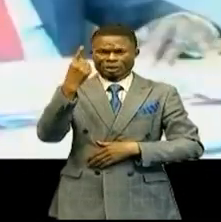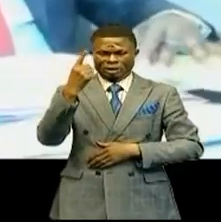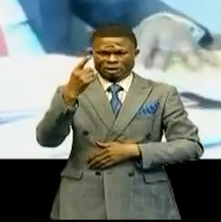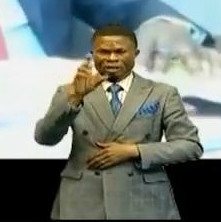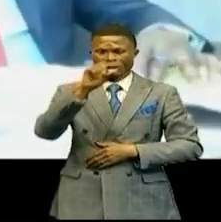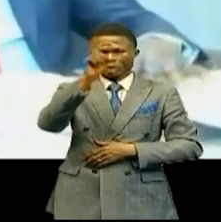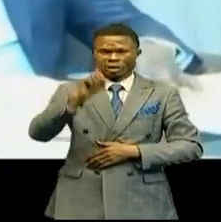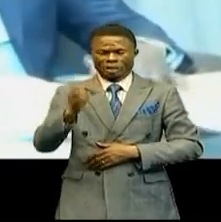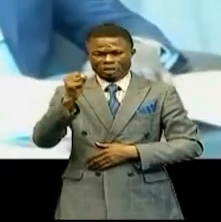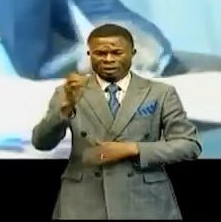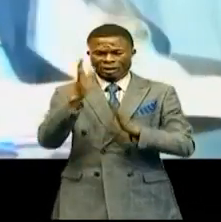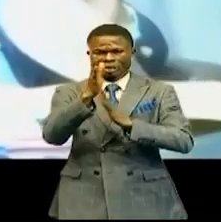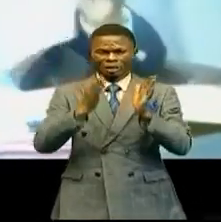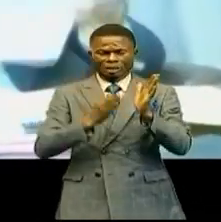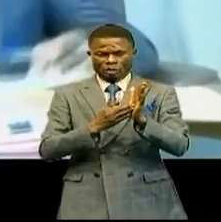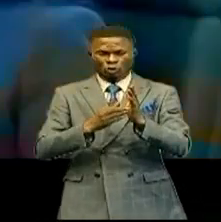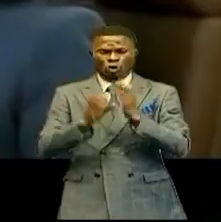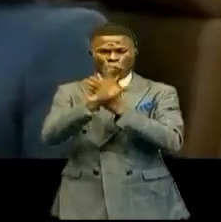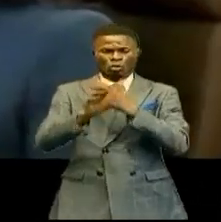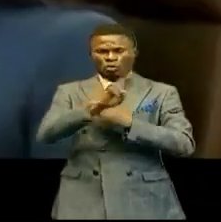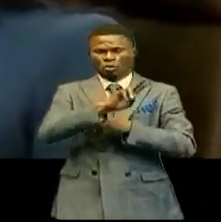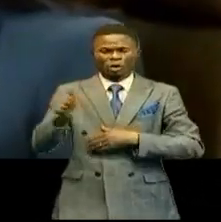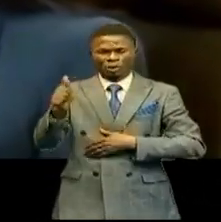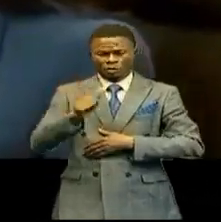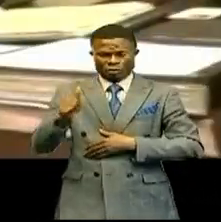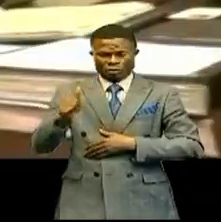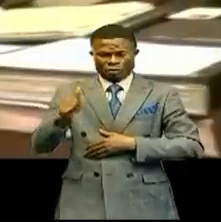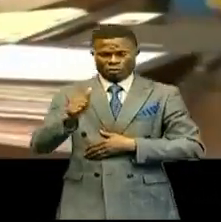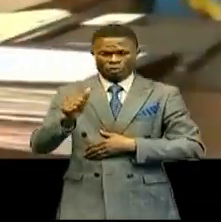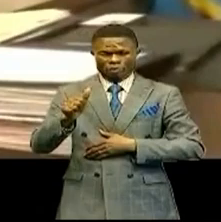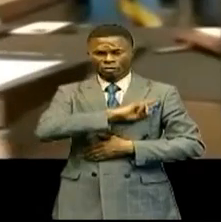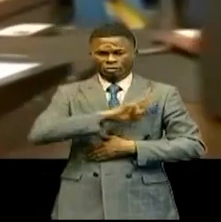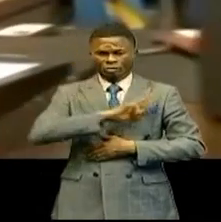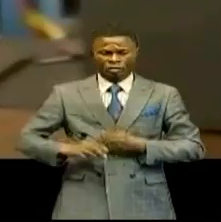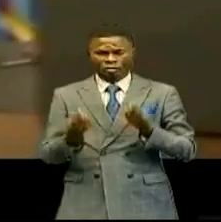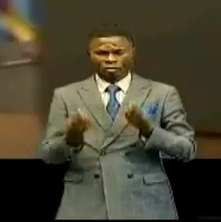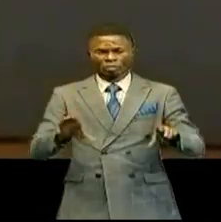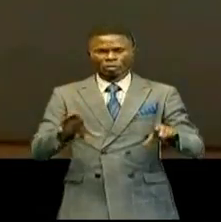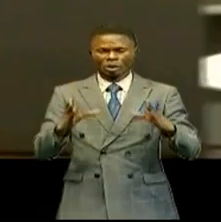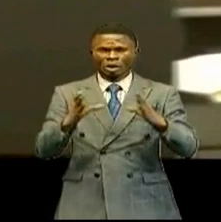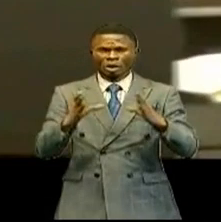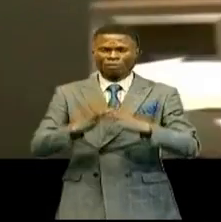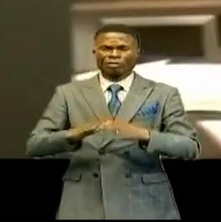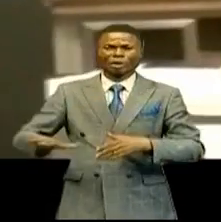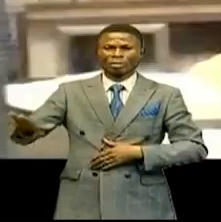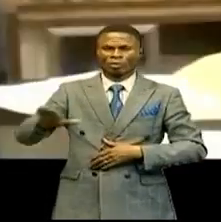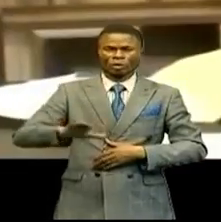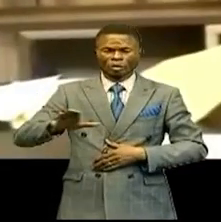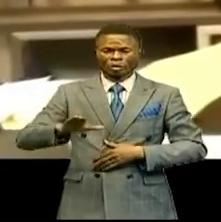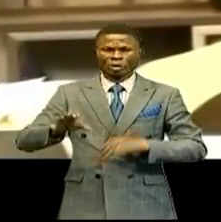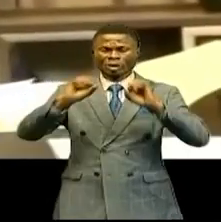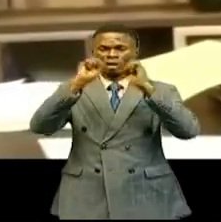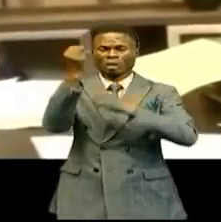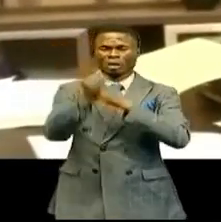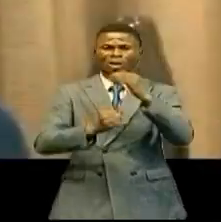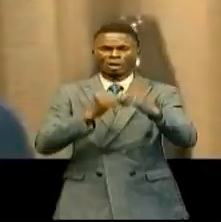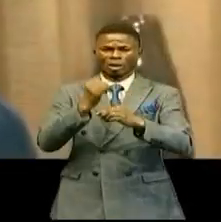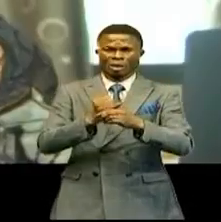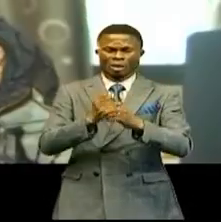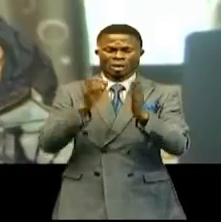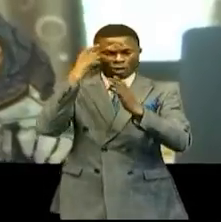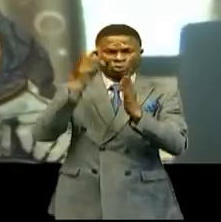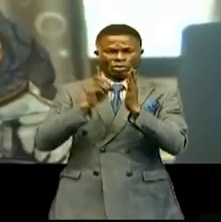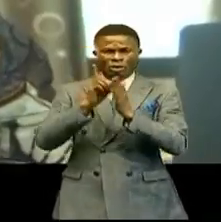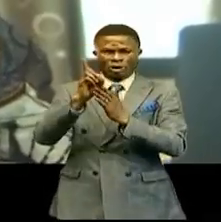6951-ZR du 18 août 2021, conclu entre la République démocratique du Congo et l'Association internationale pour le